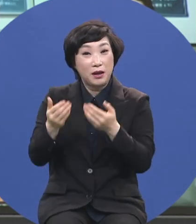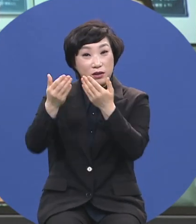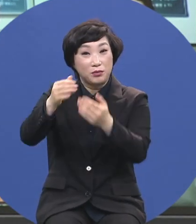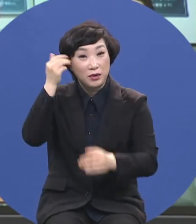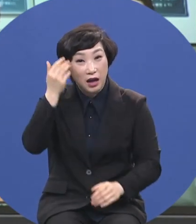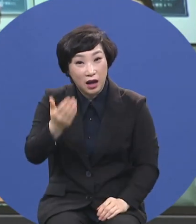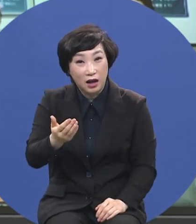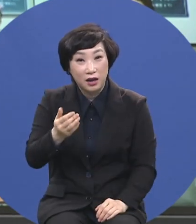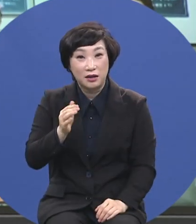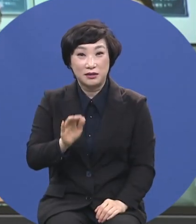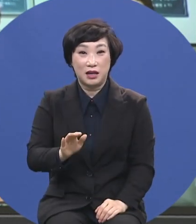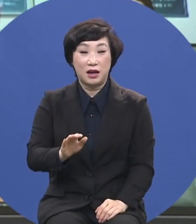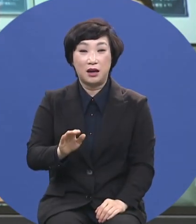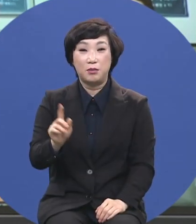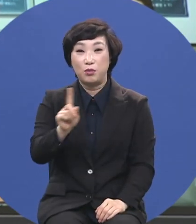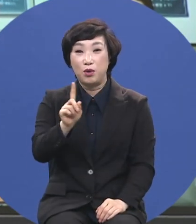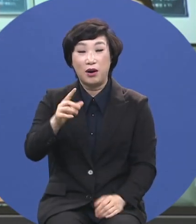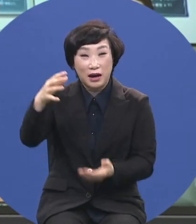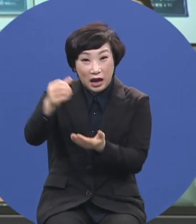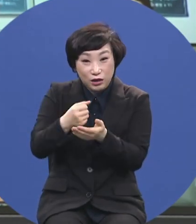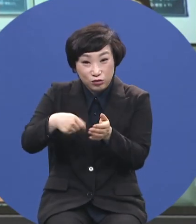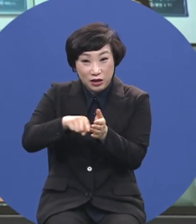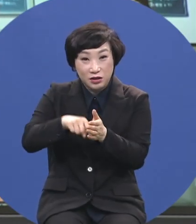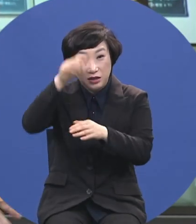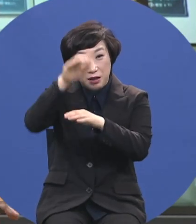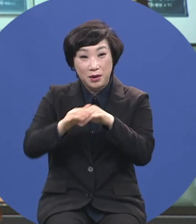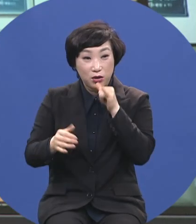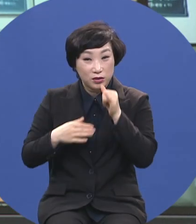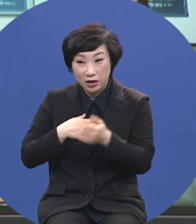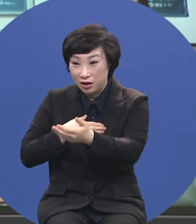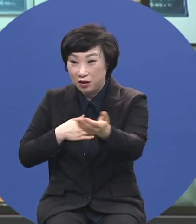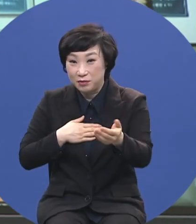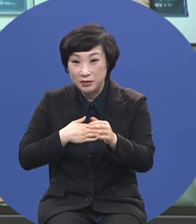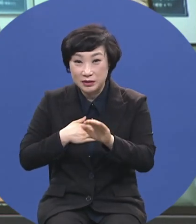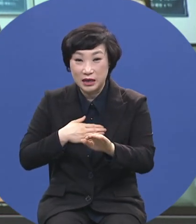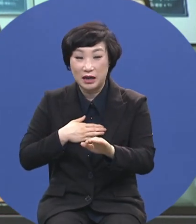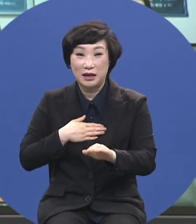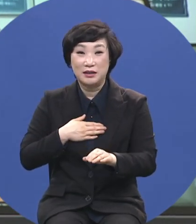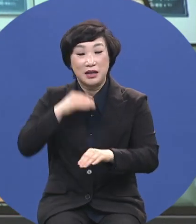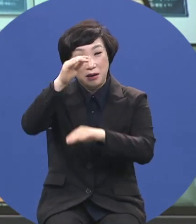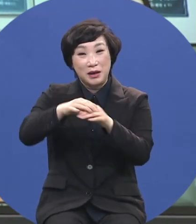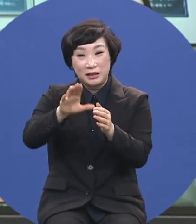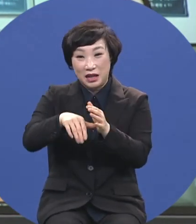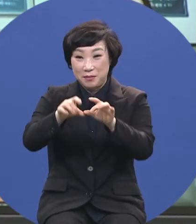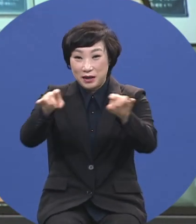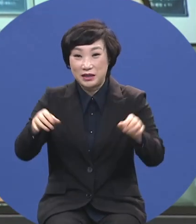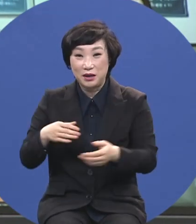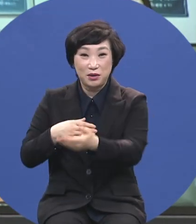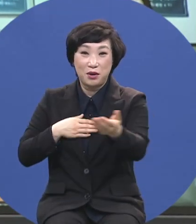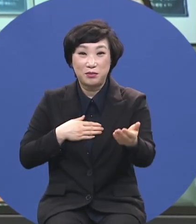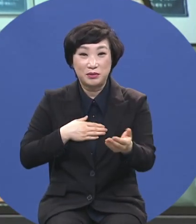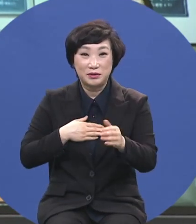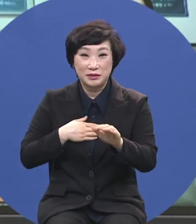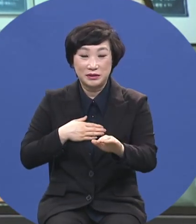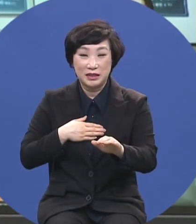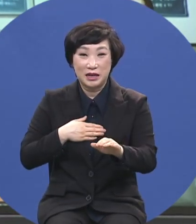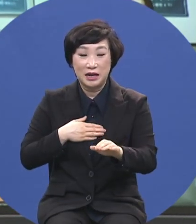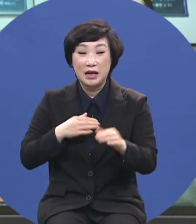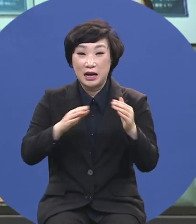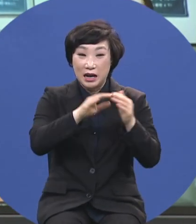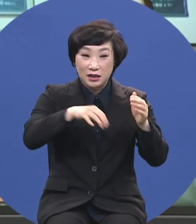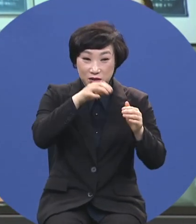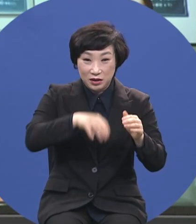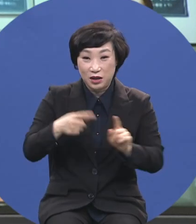예배하십니까? 무엇을 얻으려고 이렇게 예배 시간마다 여러분들은